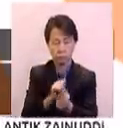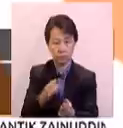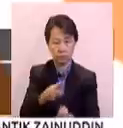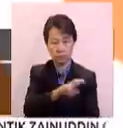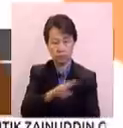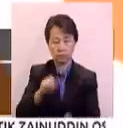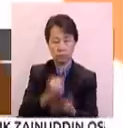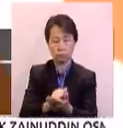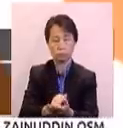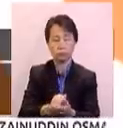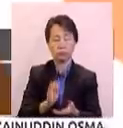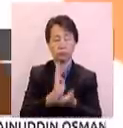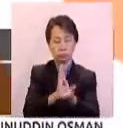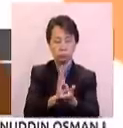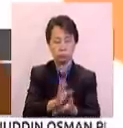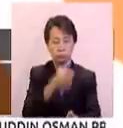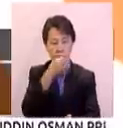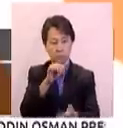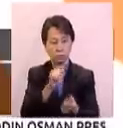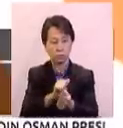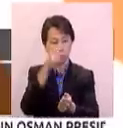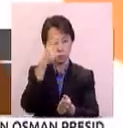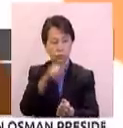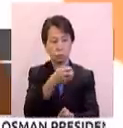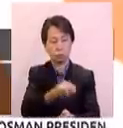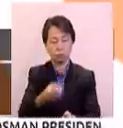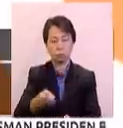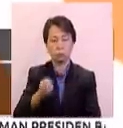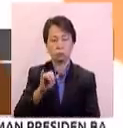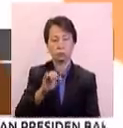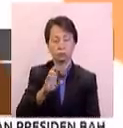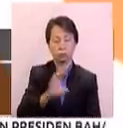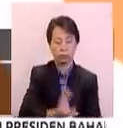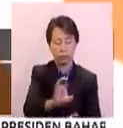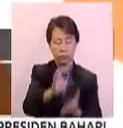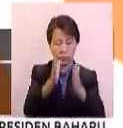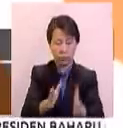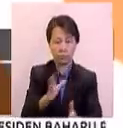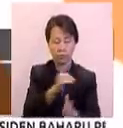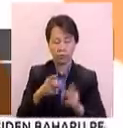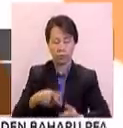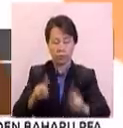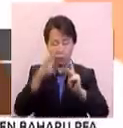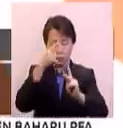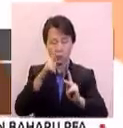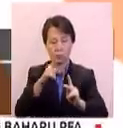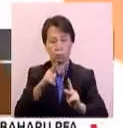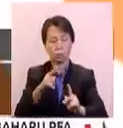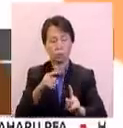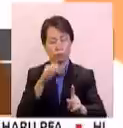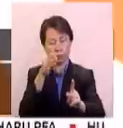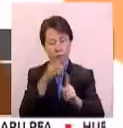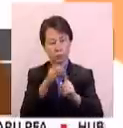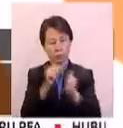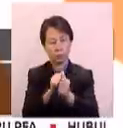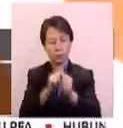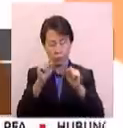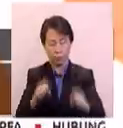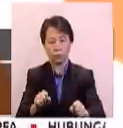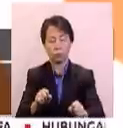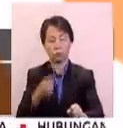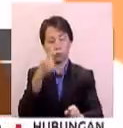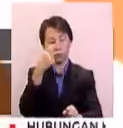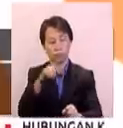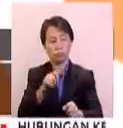be commercially attractive for the ordinary investor, but have potential to trigger an exponential